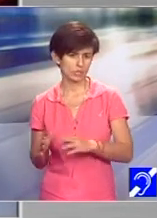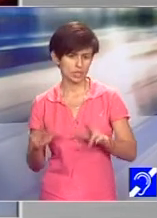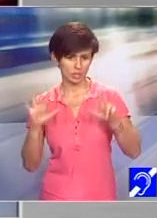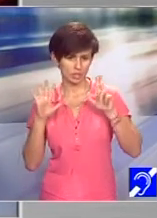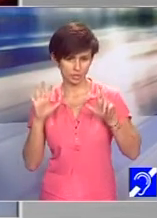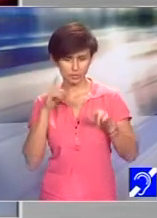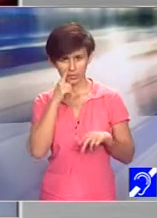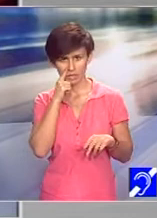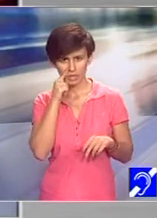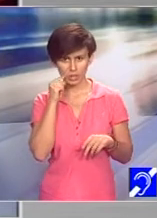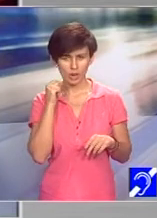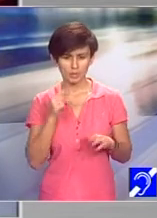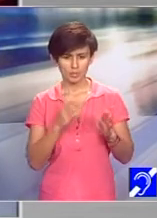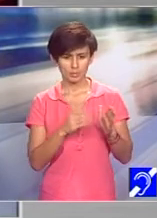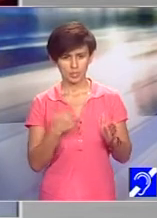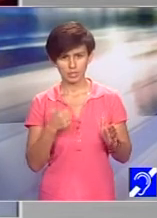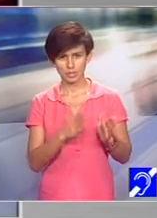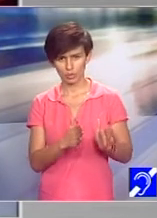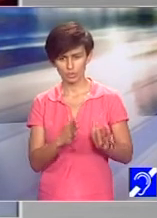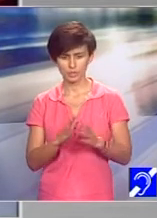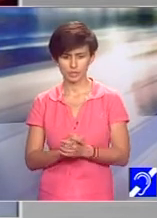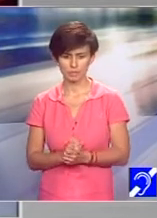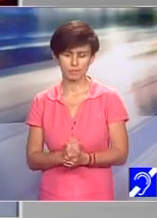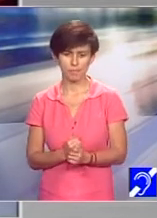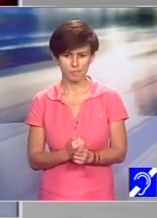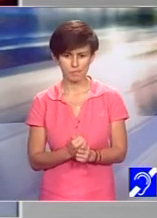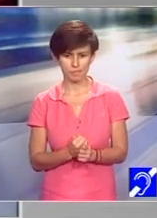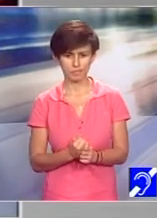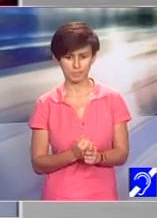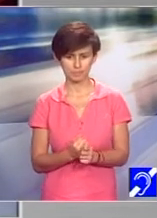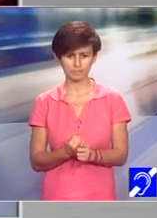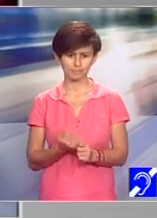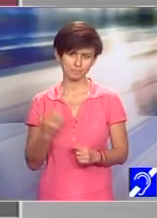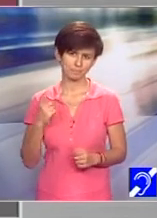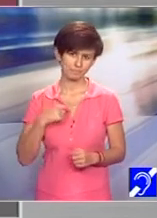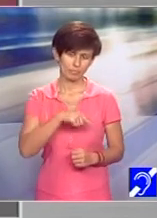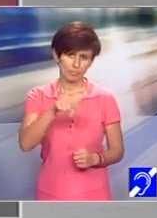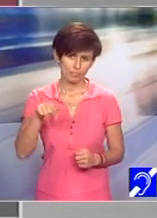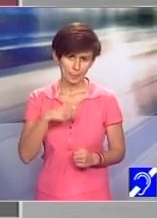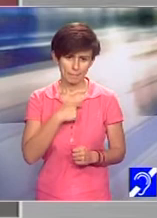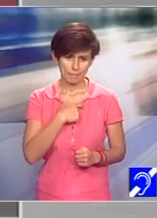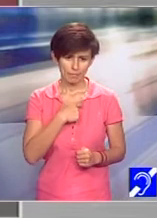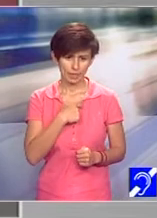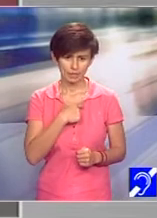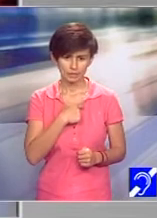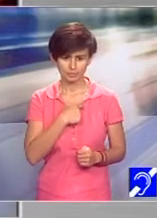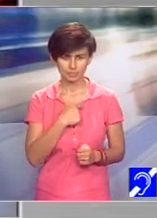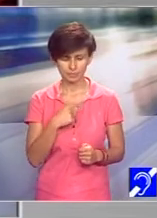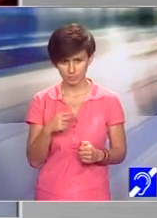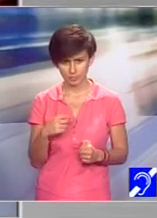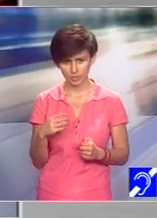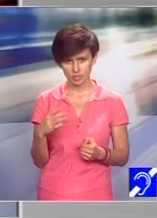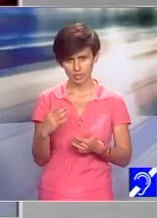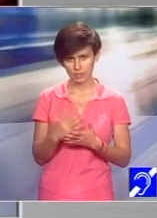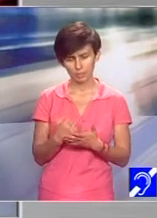să zic, 4 asistenți, 4 ambulanțieri. Deci cum că 32 reușeam să acoperim, să zic, și spre Turda,